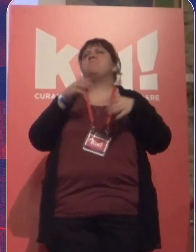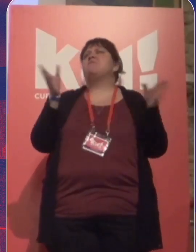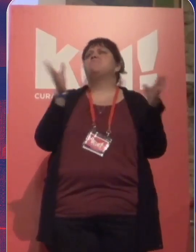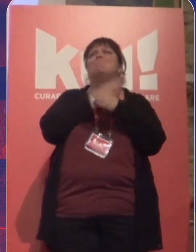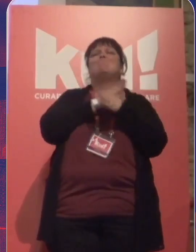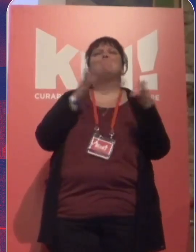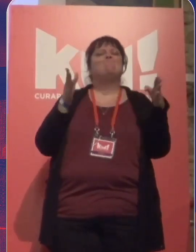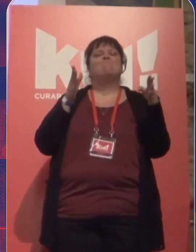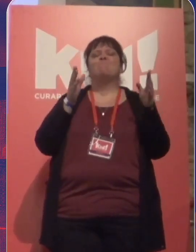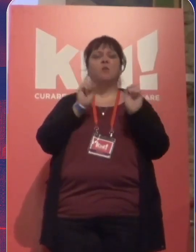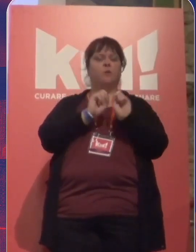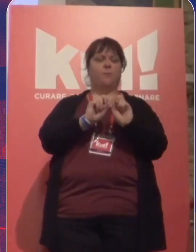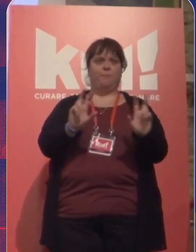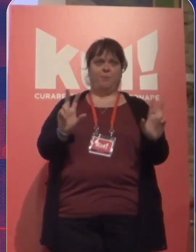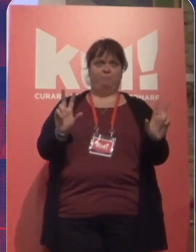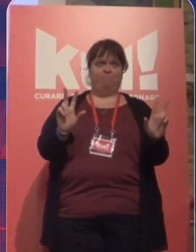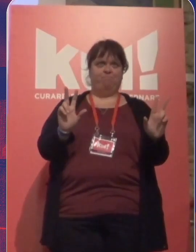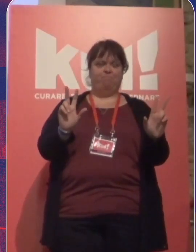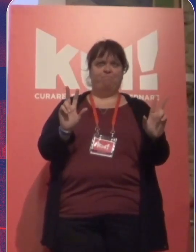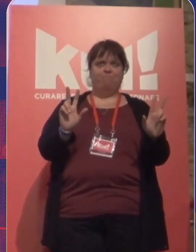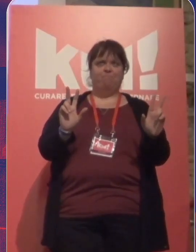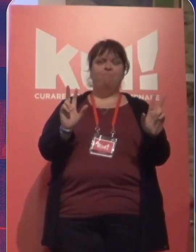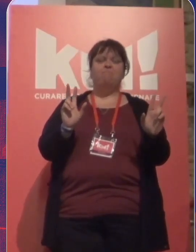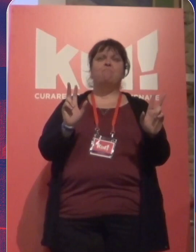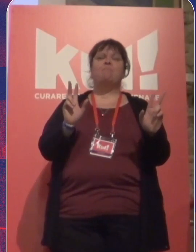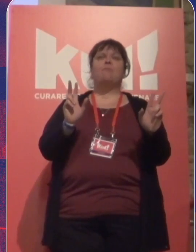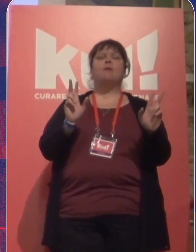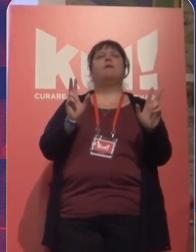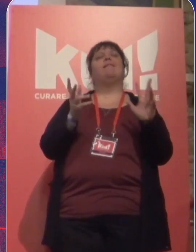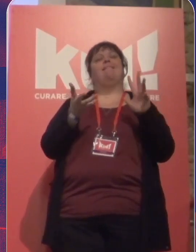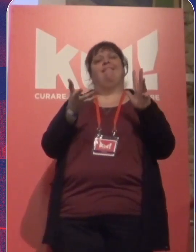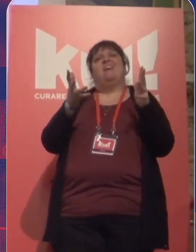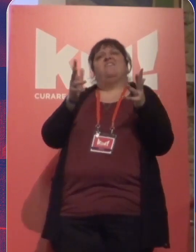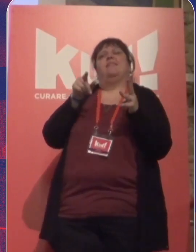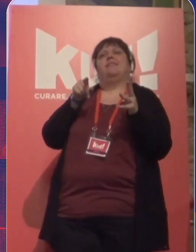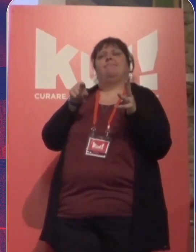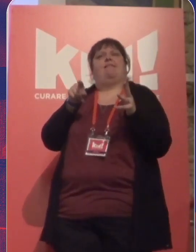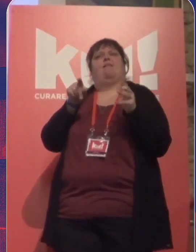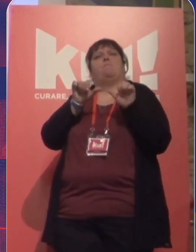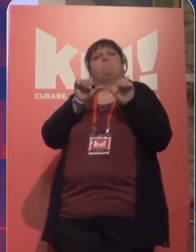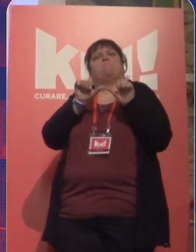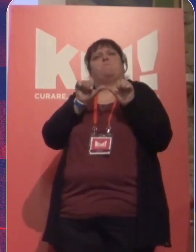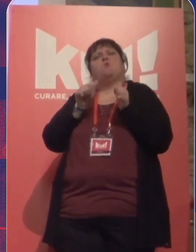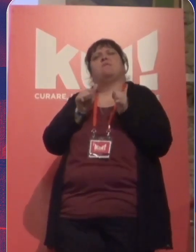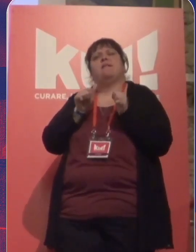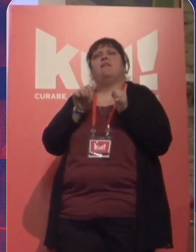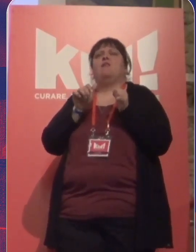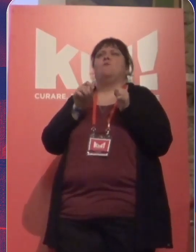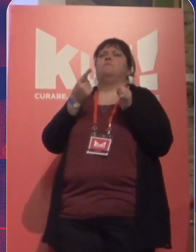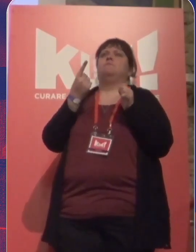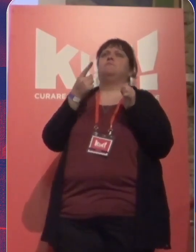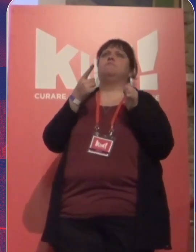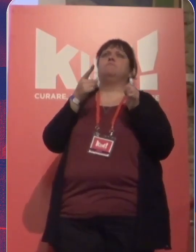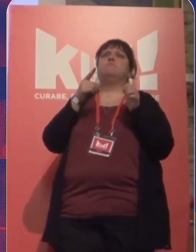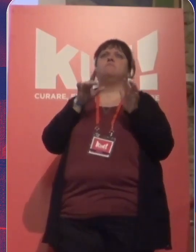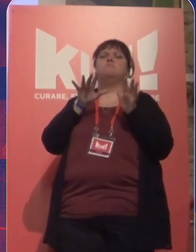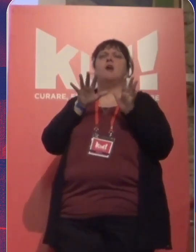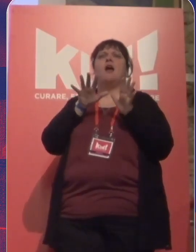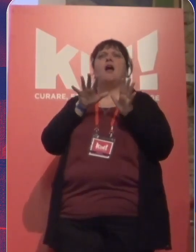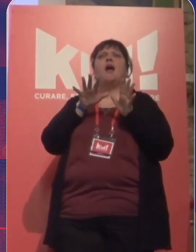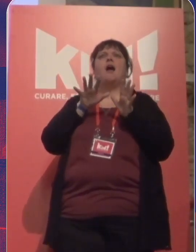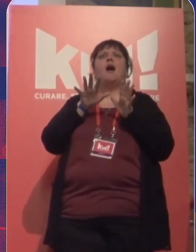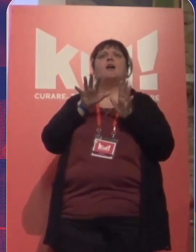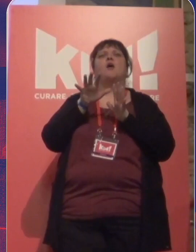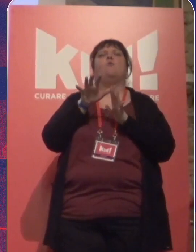piuttosto una sorta di recupero del del